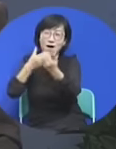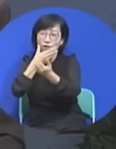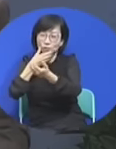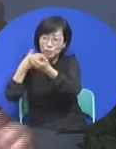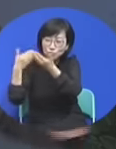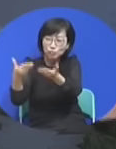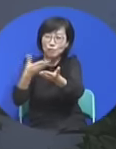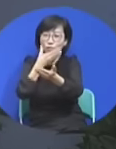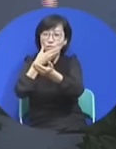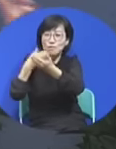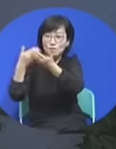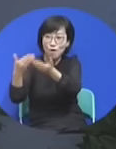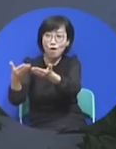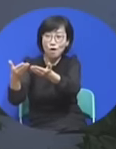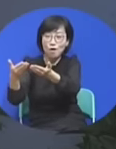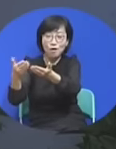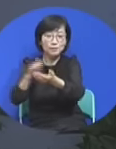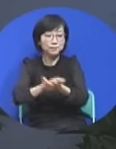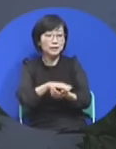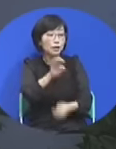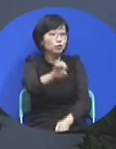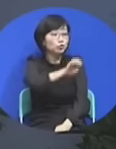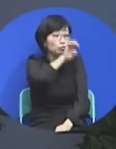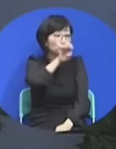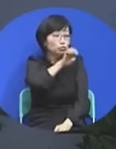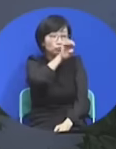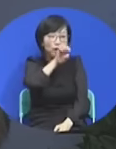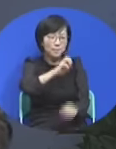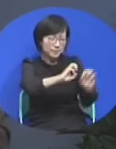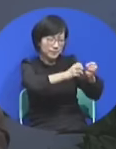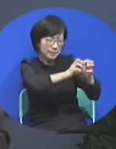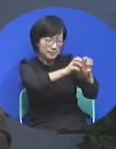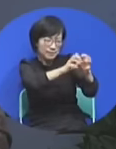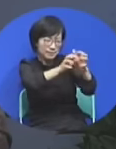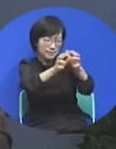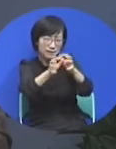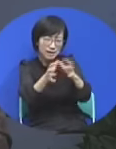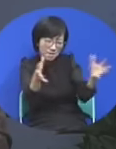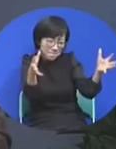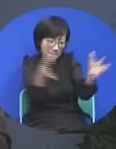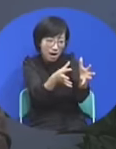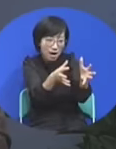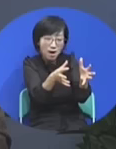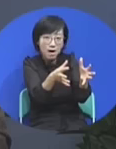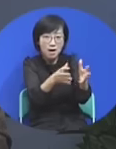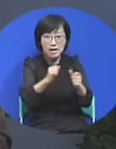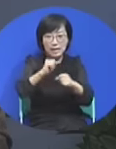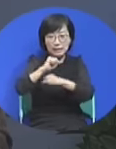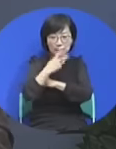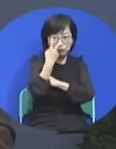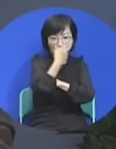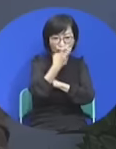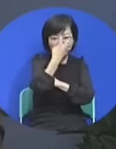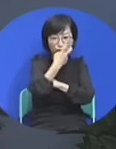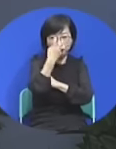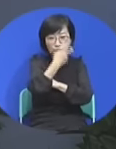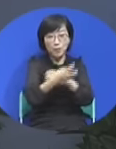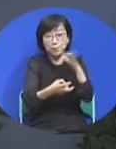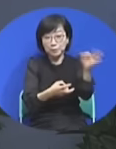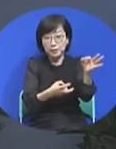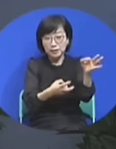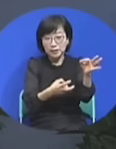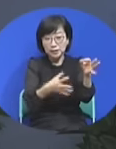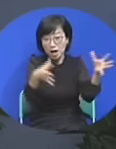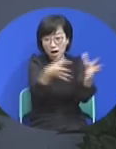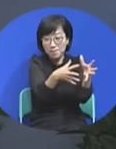거니까 유럽 전체 국방비 합친 것이 미국보다 작아요. And we see that God blessed the US so much that their military